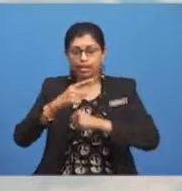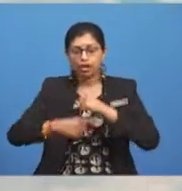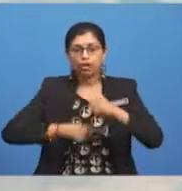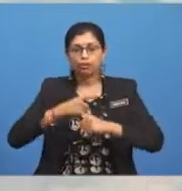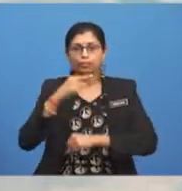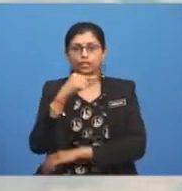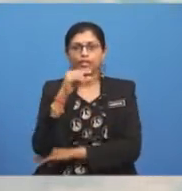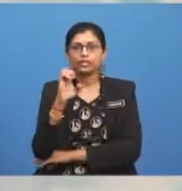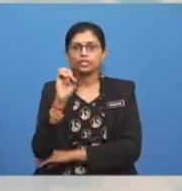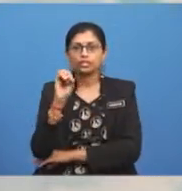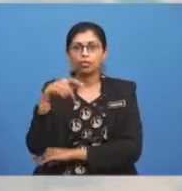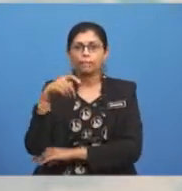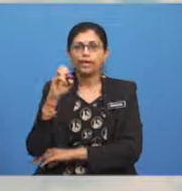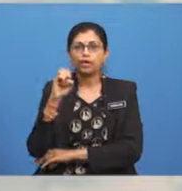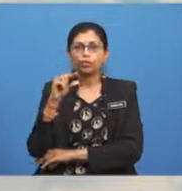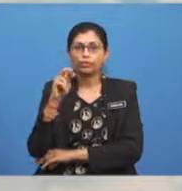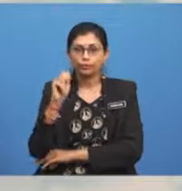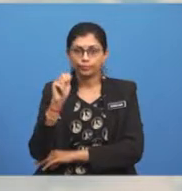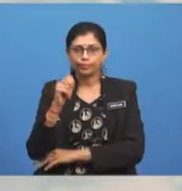orbit geopegun.